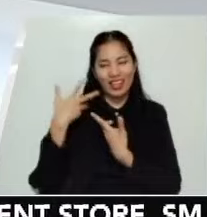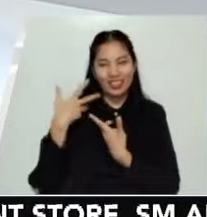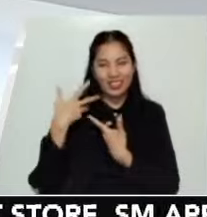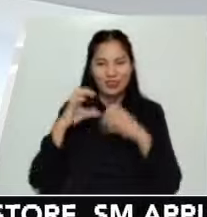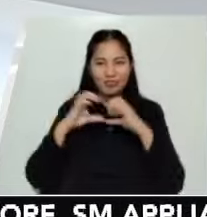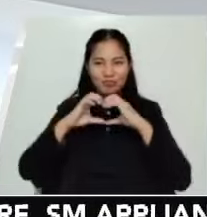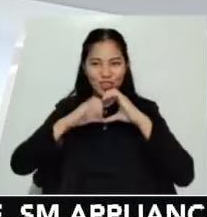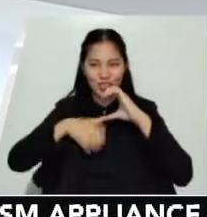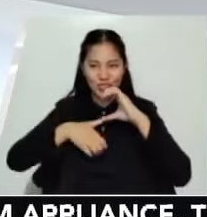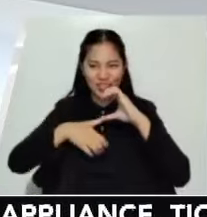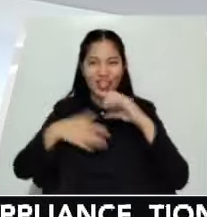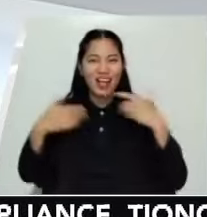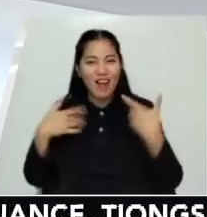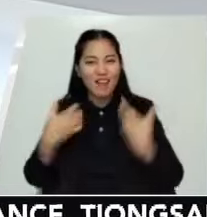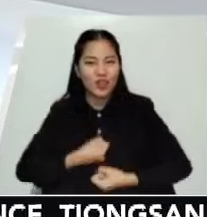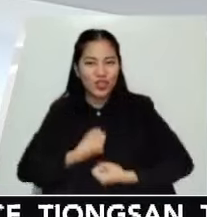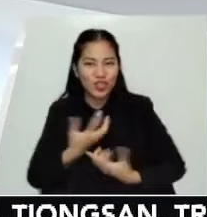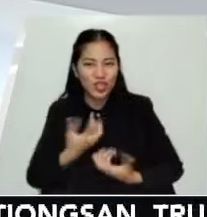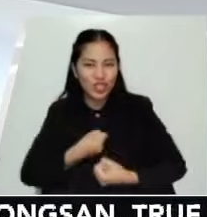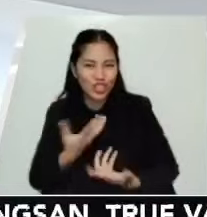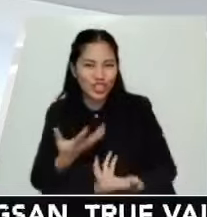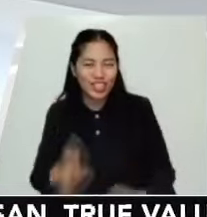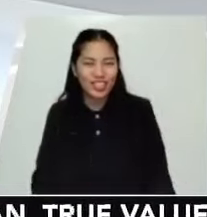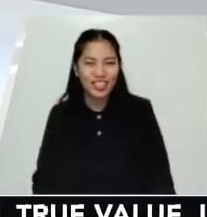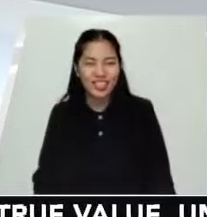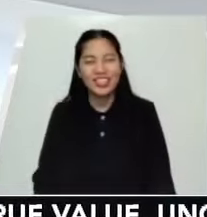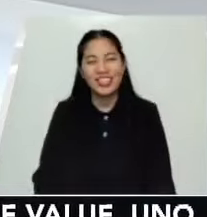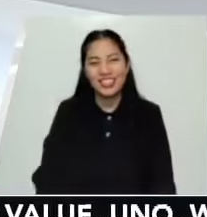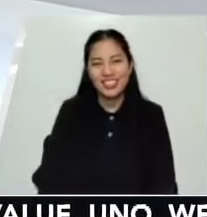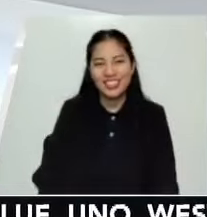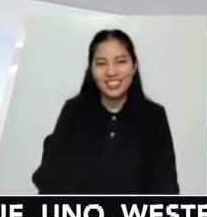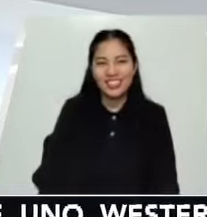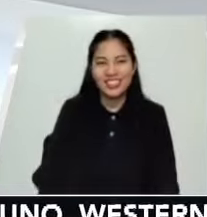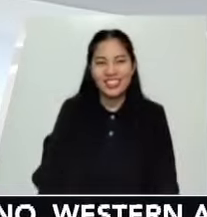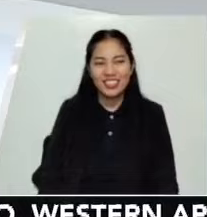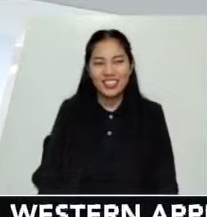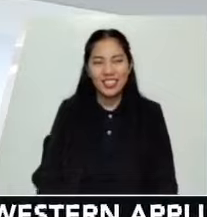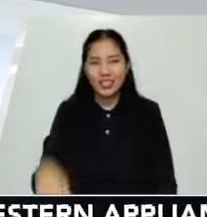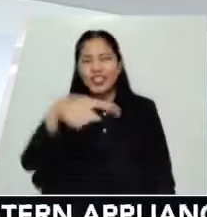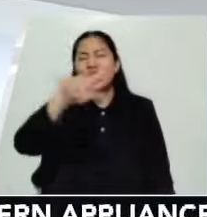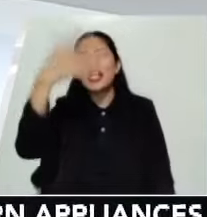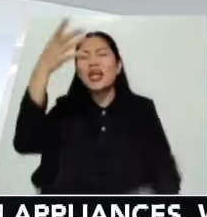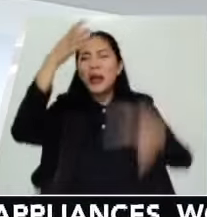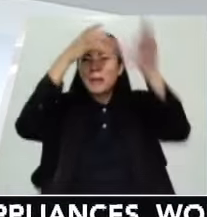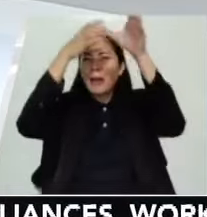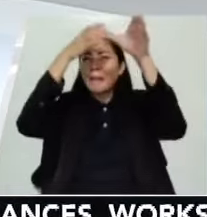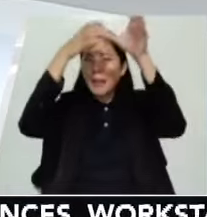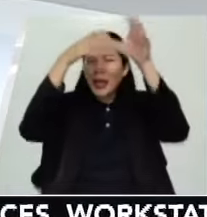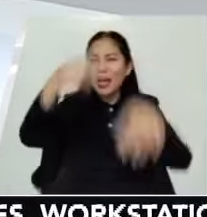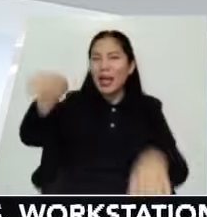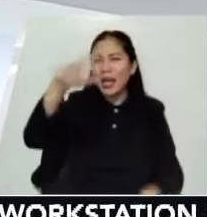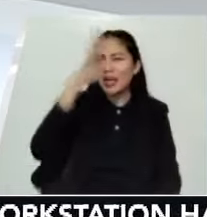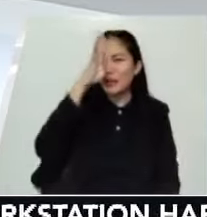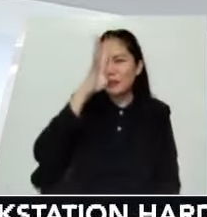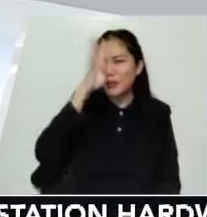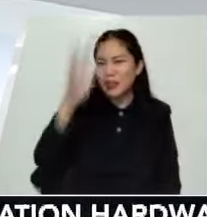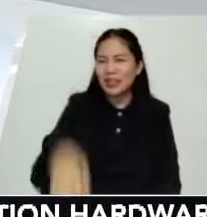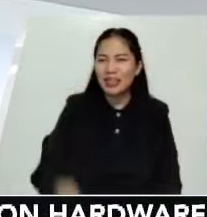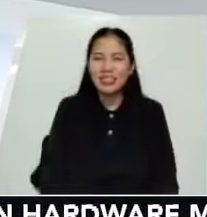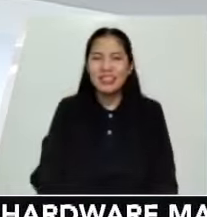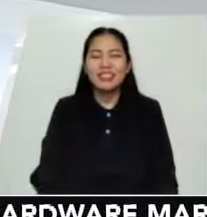May mga hugot talaga itong ating mga viewers. Ang tataba ng utak pagdating talaga sa mga ganitong ano. Pero nangyayari kasi yun, syempre,